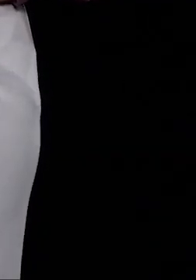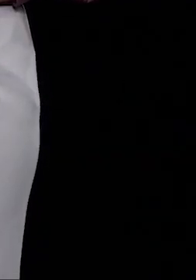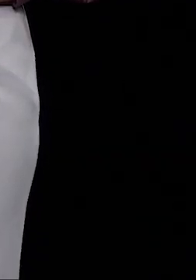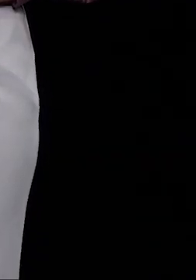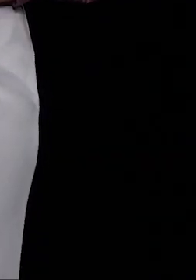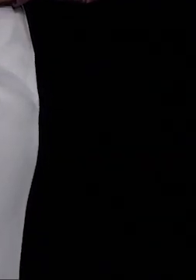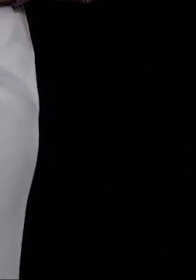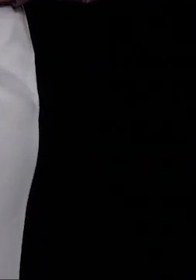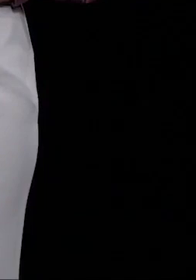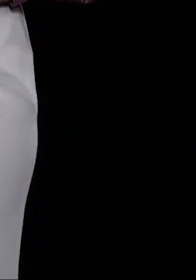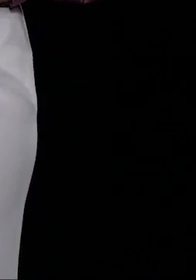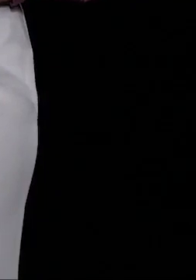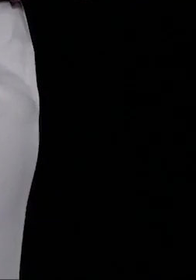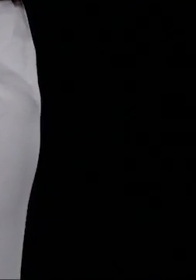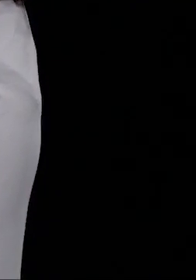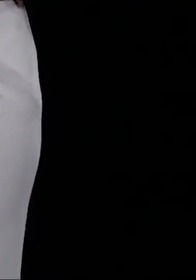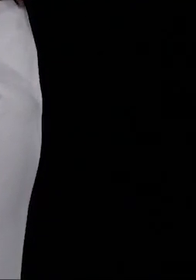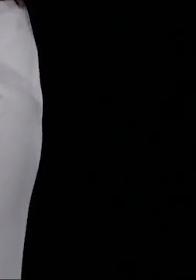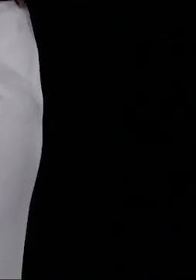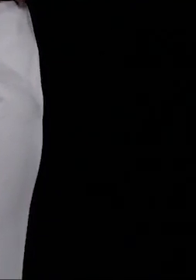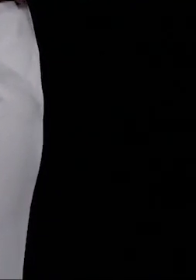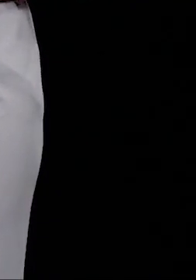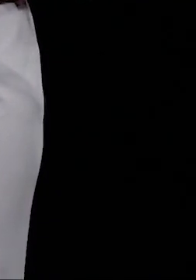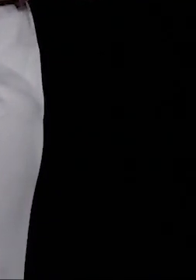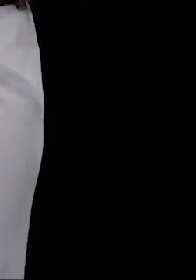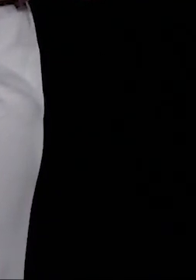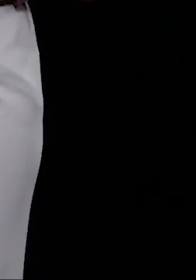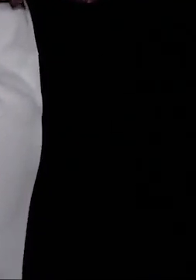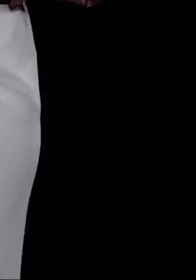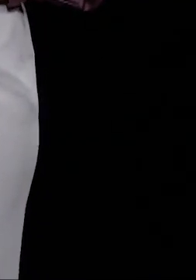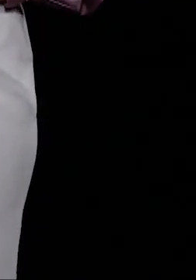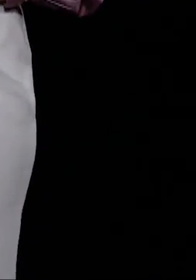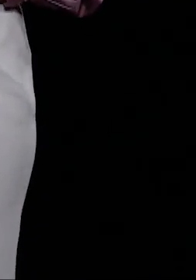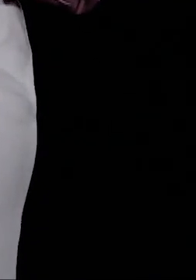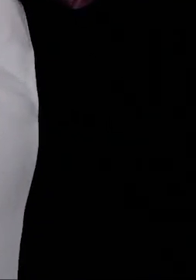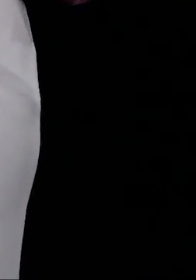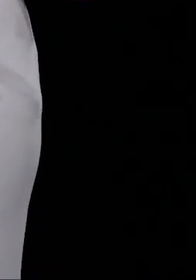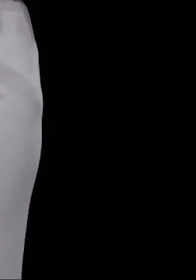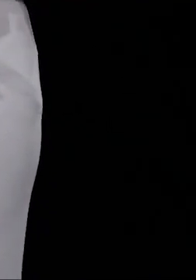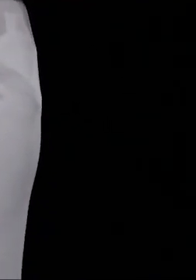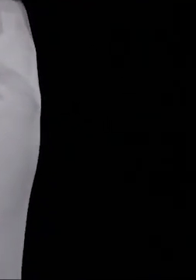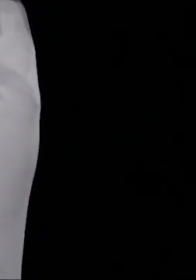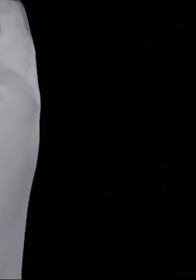언제 어디서나 내 손안의 뉴스. 광주 MBC 뉴스 유튜브 구독으로 함께하세요.